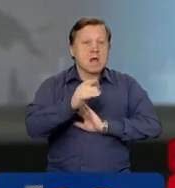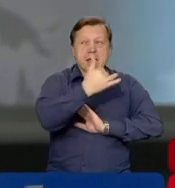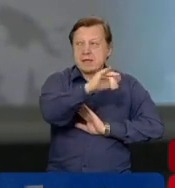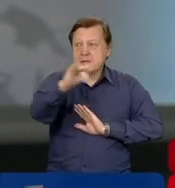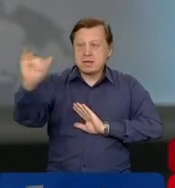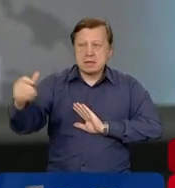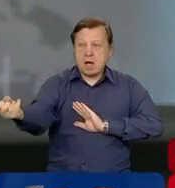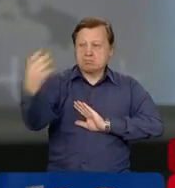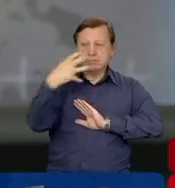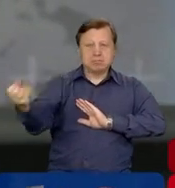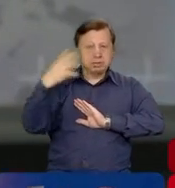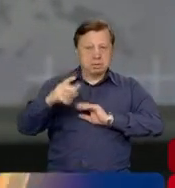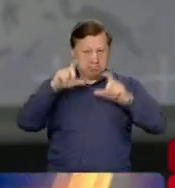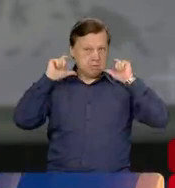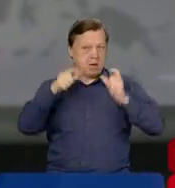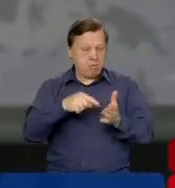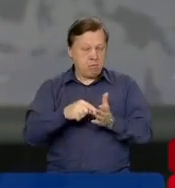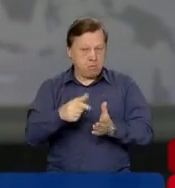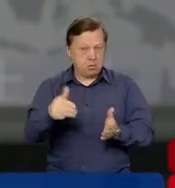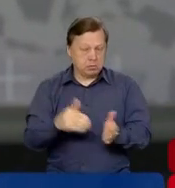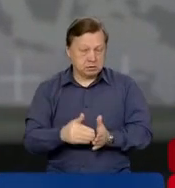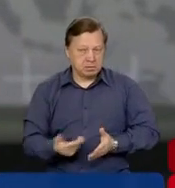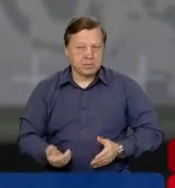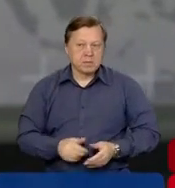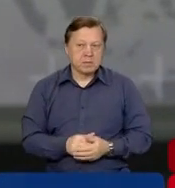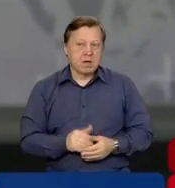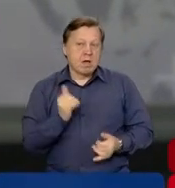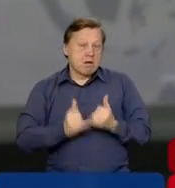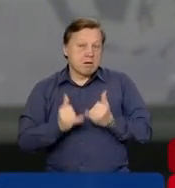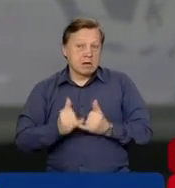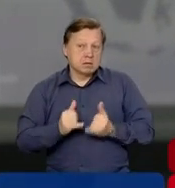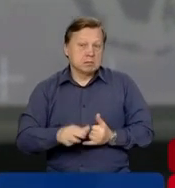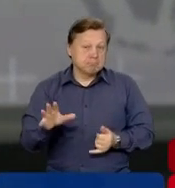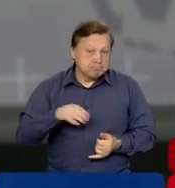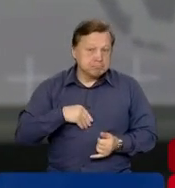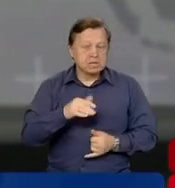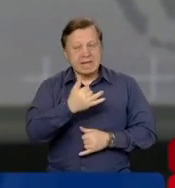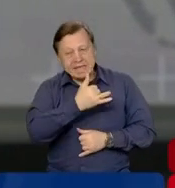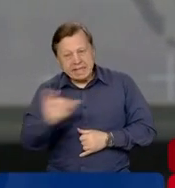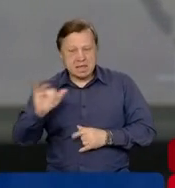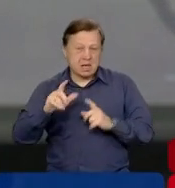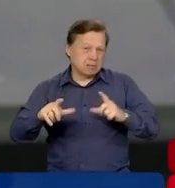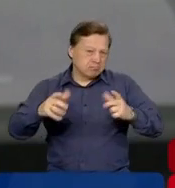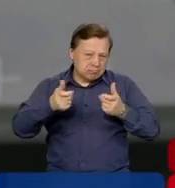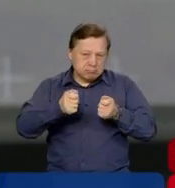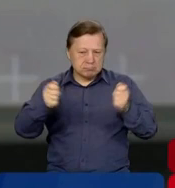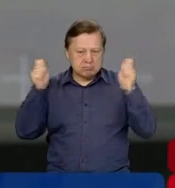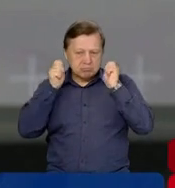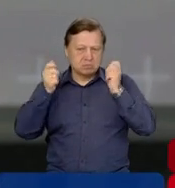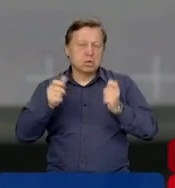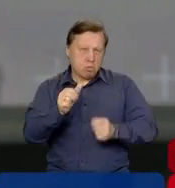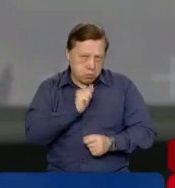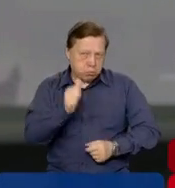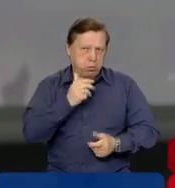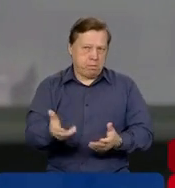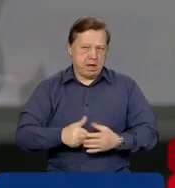nami, no ale jeżeli jest możliwość i jakaś tolerancja na jakąkolwiek osłonę, to należy spróbować. Jeżeli nic